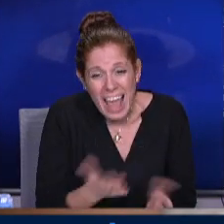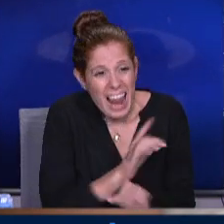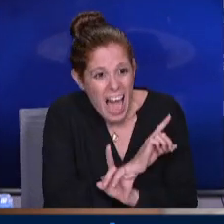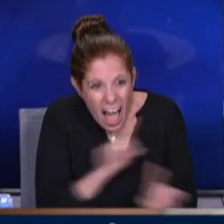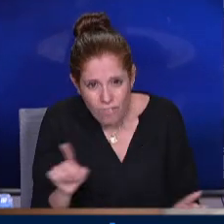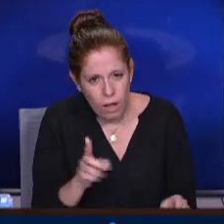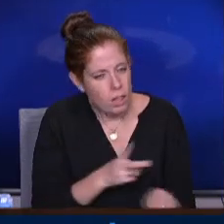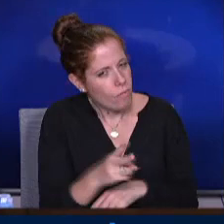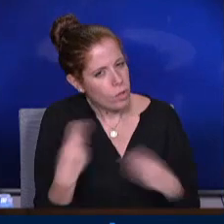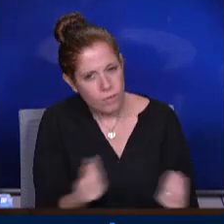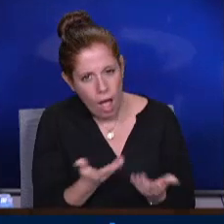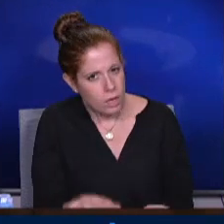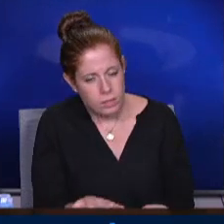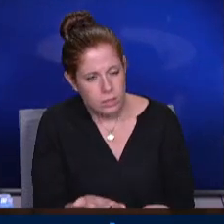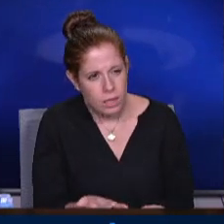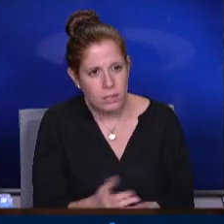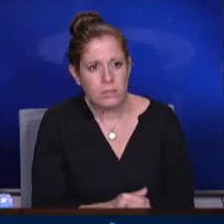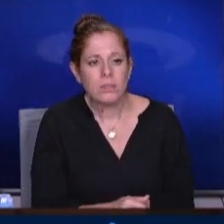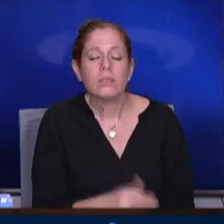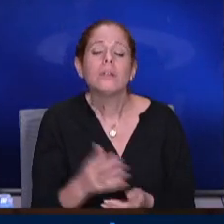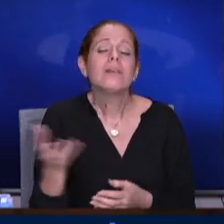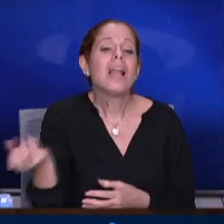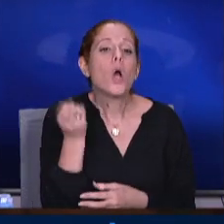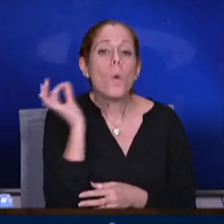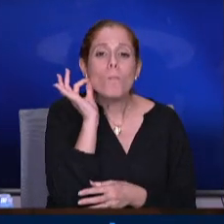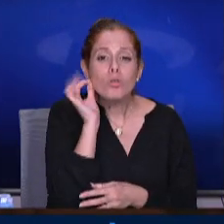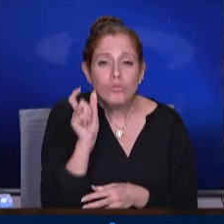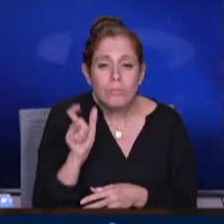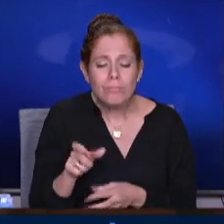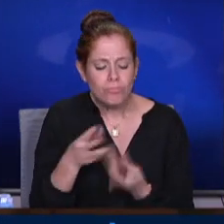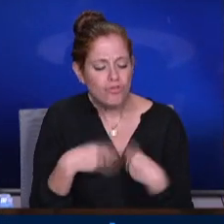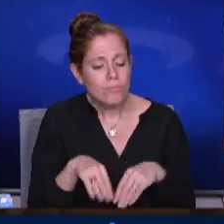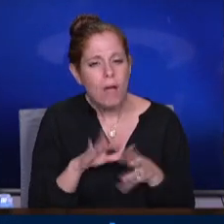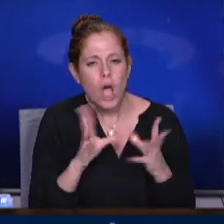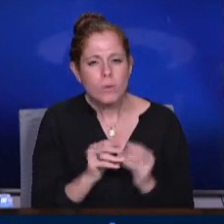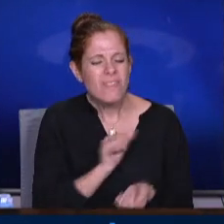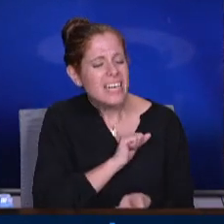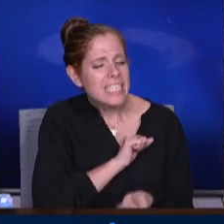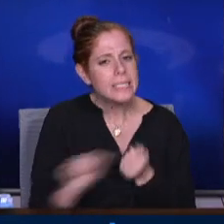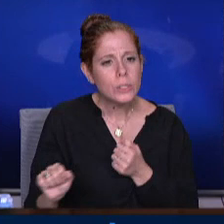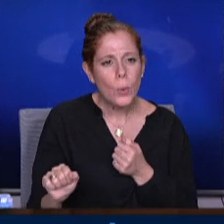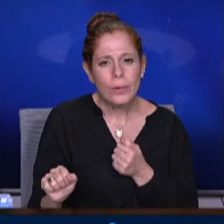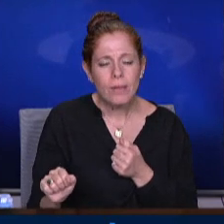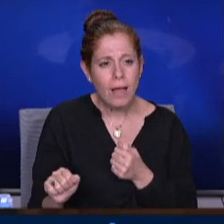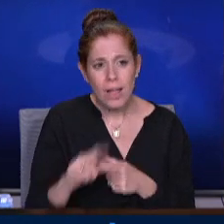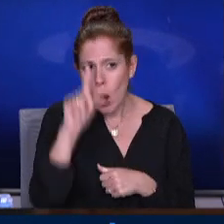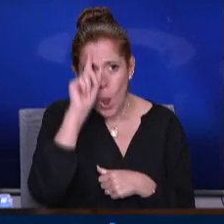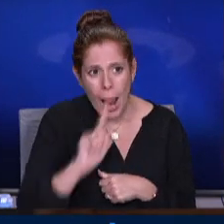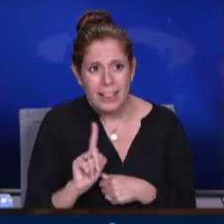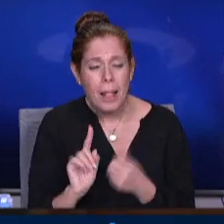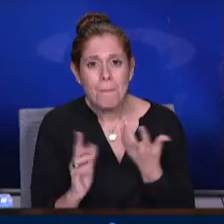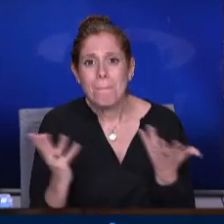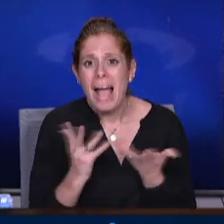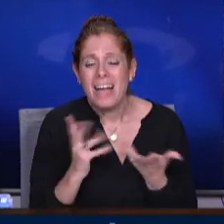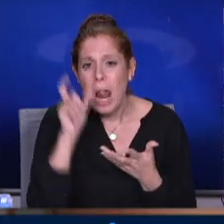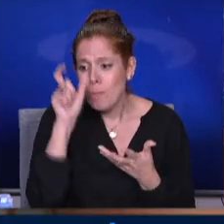לאף אחד לעבור דבר כזה. לקחו מישהי, משפחה שלמה, וריסקו אותה. ריסקו אותה לגורמים. לא לדעת מה קרה למישהו כל כך